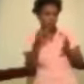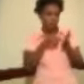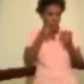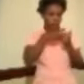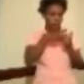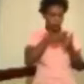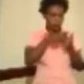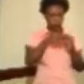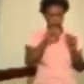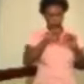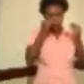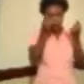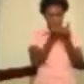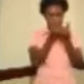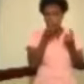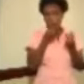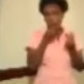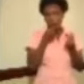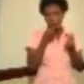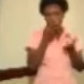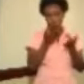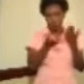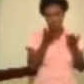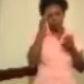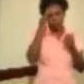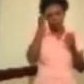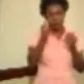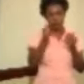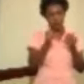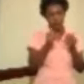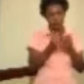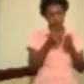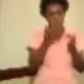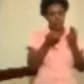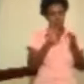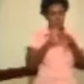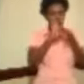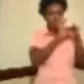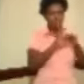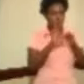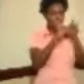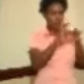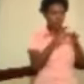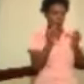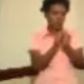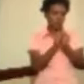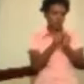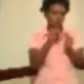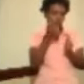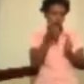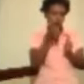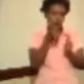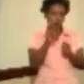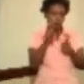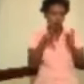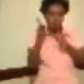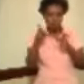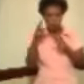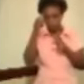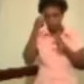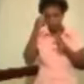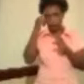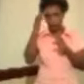privé, soit secteur privé seul en Haïti, soit en collaboration avec des particuliers, des Haïtiens